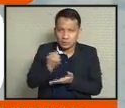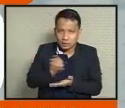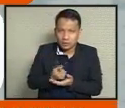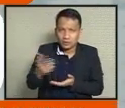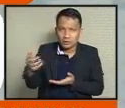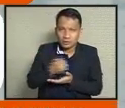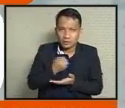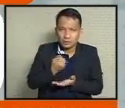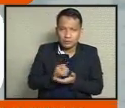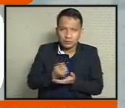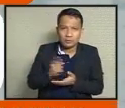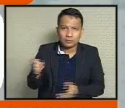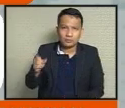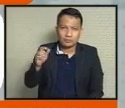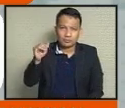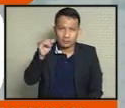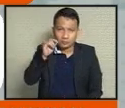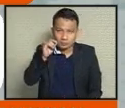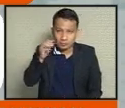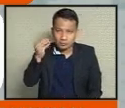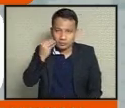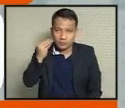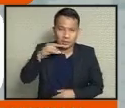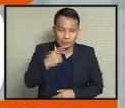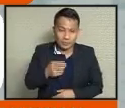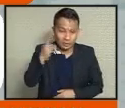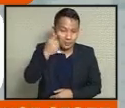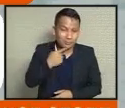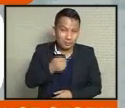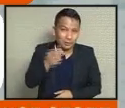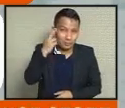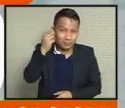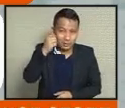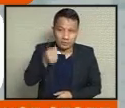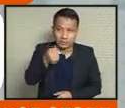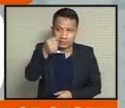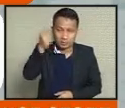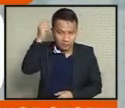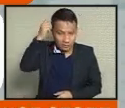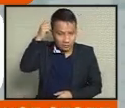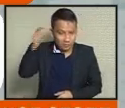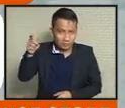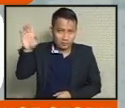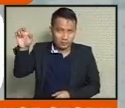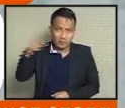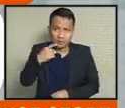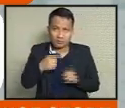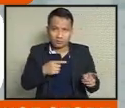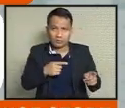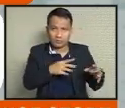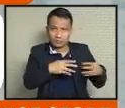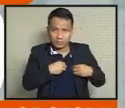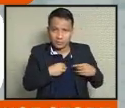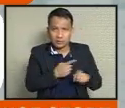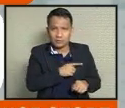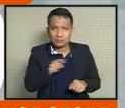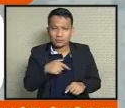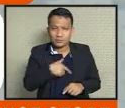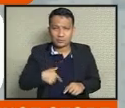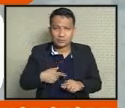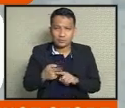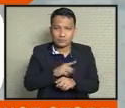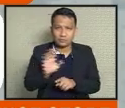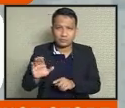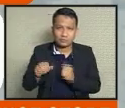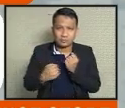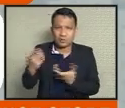trending ka. I am not even earning nothing. Nagka-business ka pa nga eh, di ba? Sir Mark, it is none of your business kung siya po'y tumanggap ng endorsement mula sa